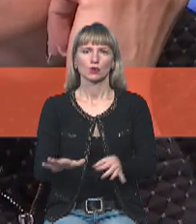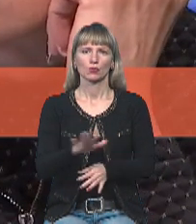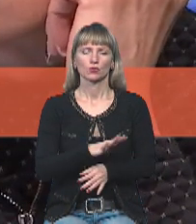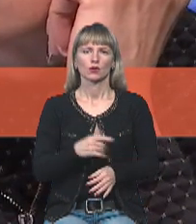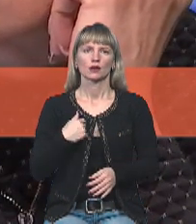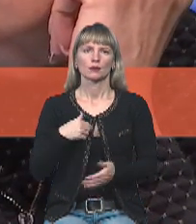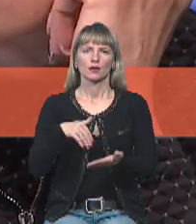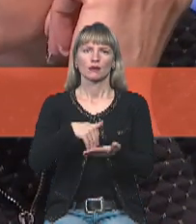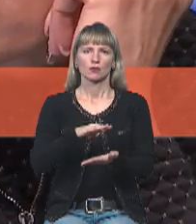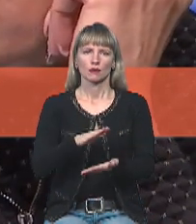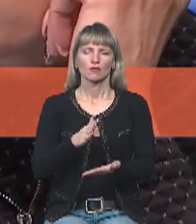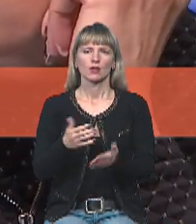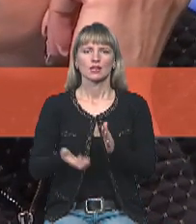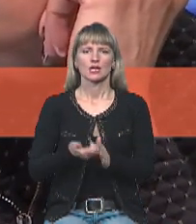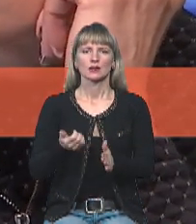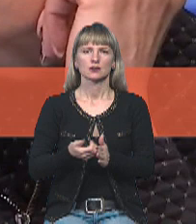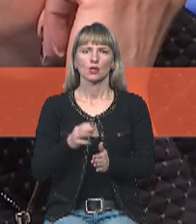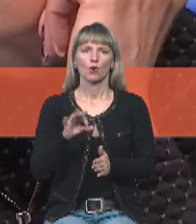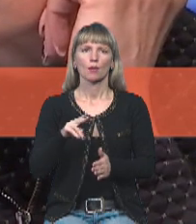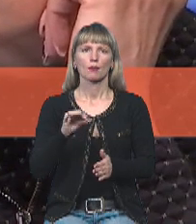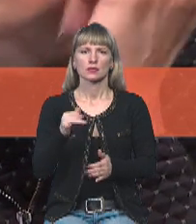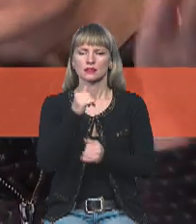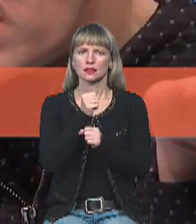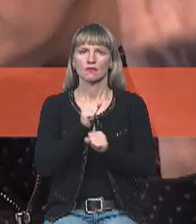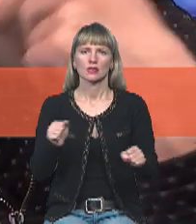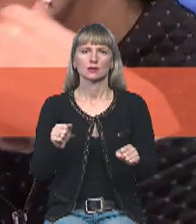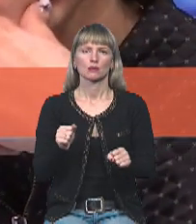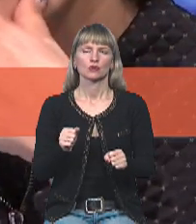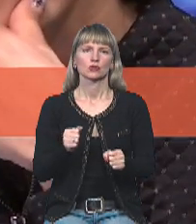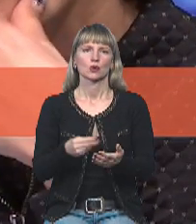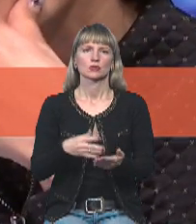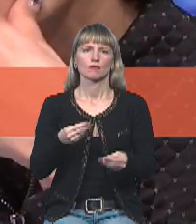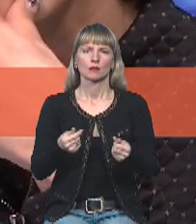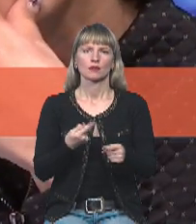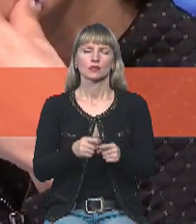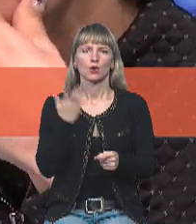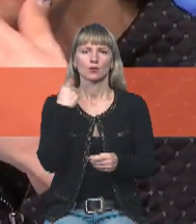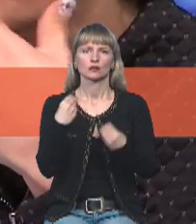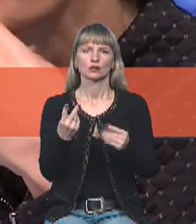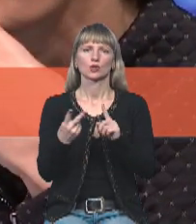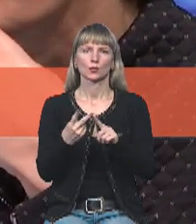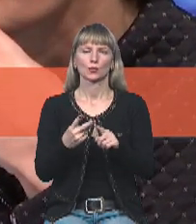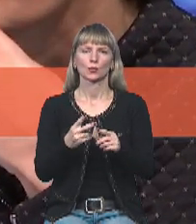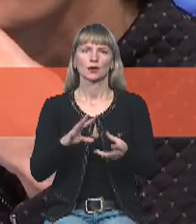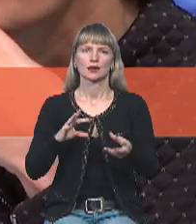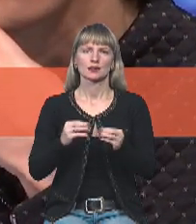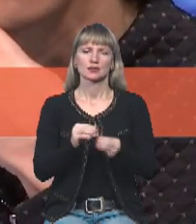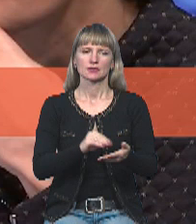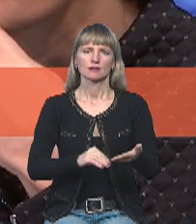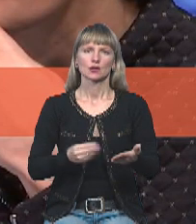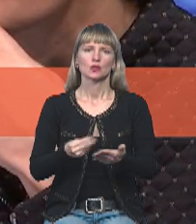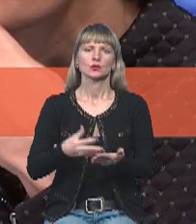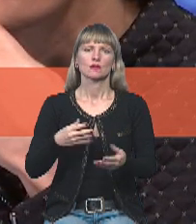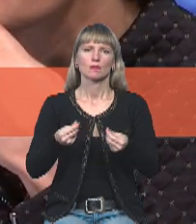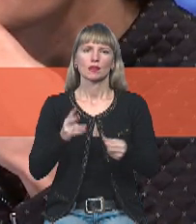їм відмова, тому що недостатній опис, не можна оцінити вплив цей. Коли подається другий звіт з оцінки на впливу